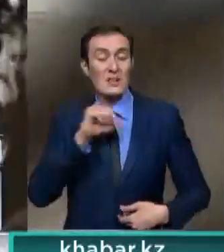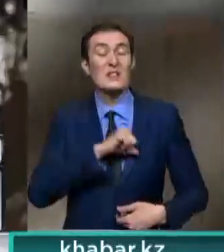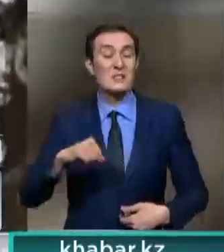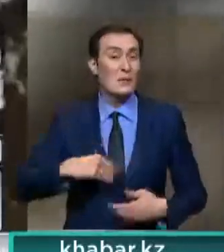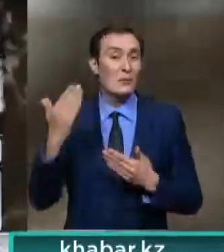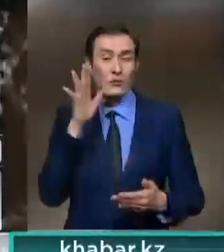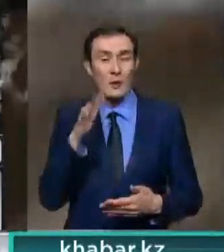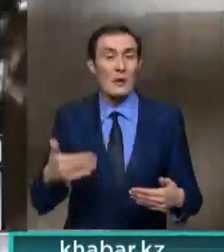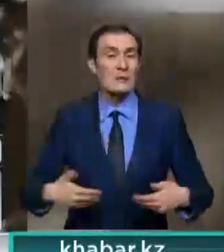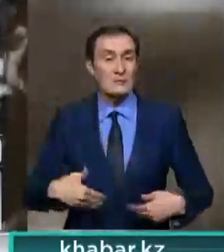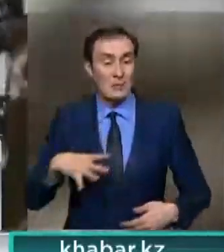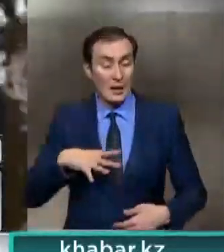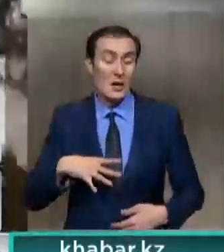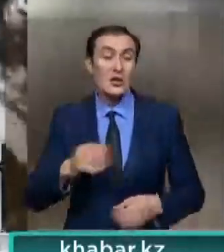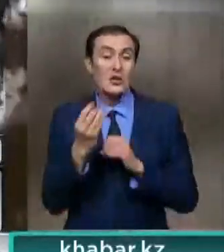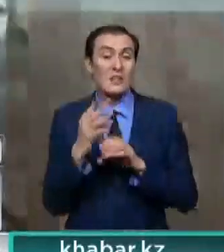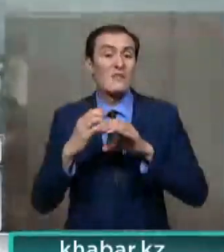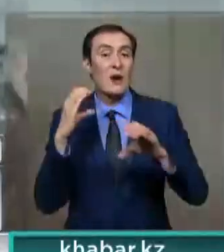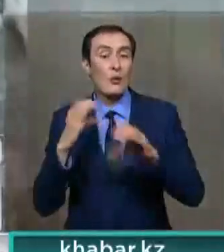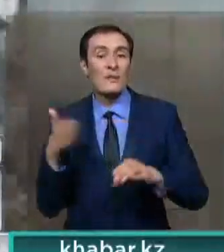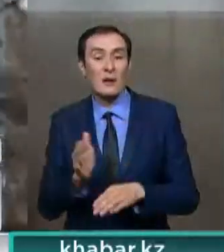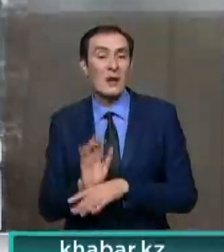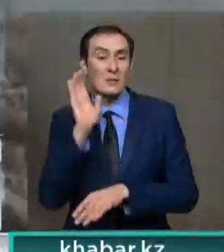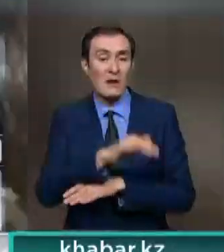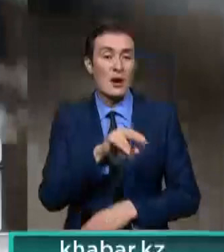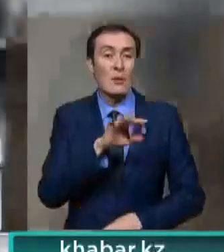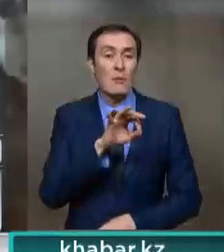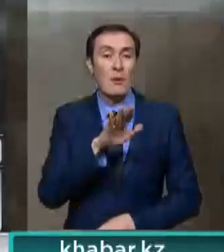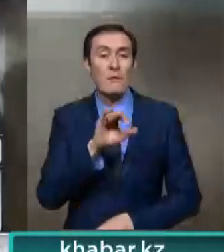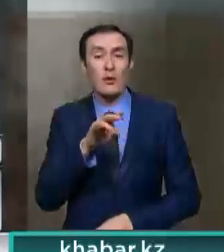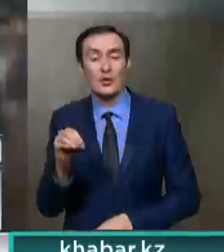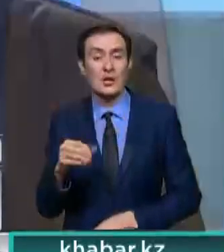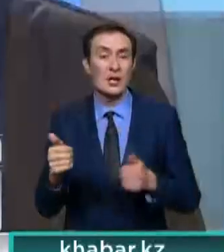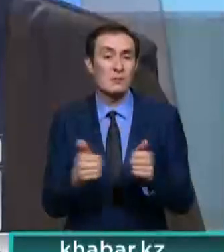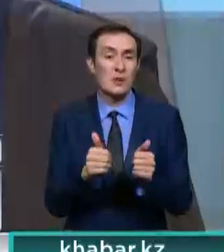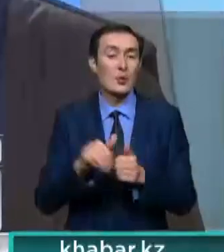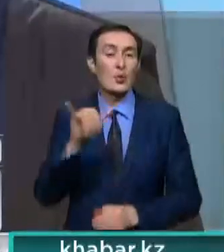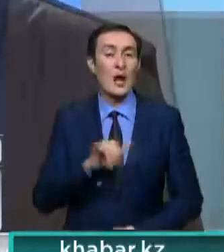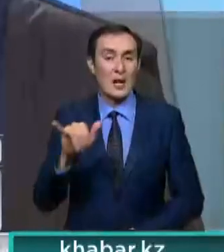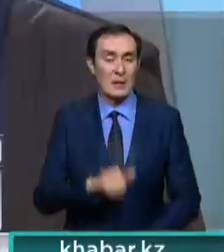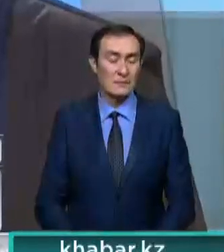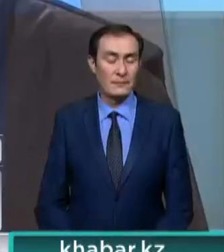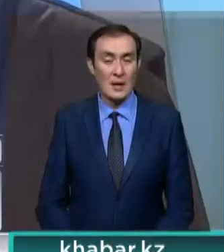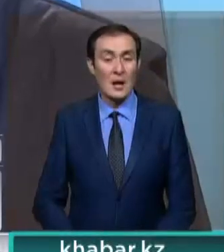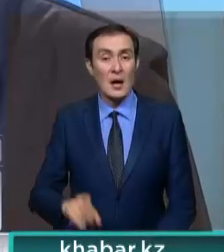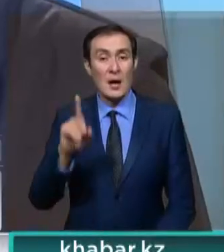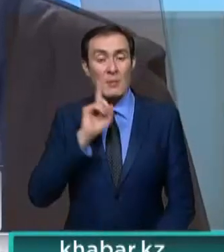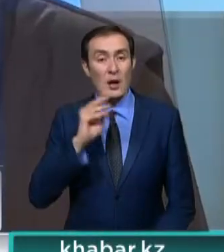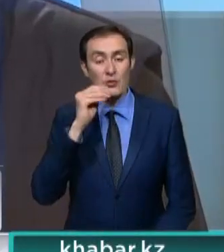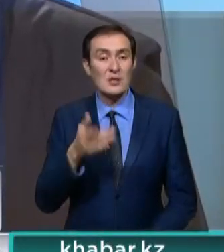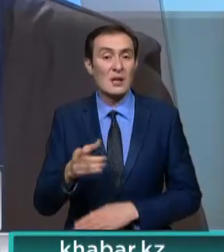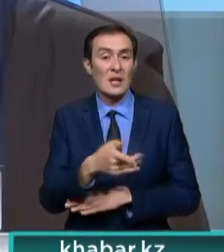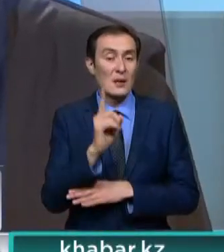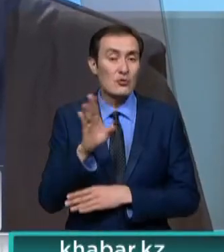сами тогда не доедали. Так 14 вагонов рыбы ушли в Поволжье и Приуралье. Пока мужчины добывали